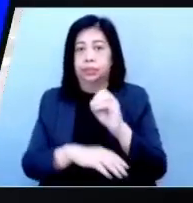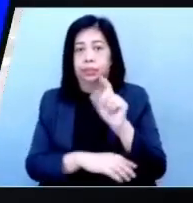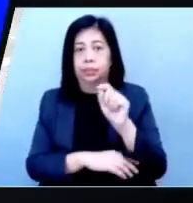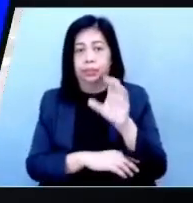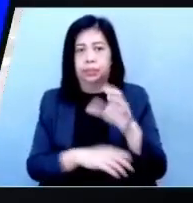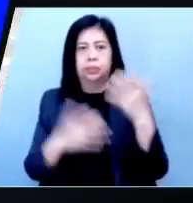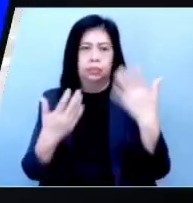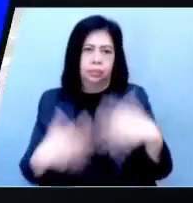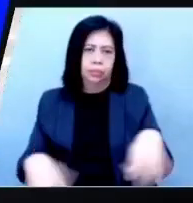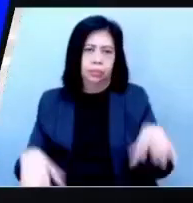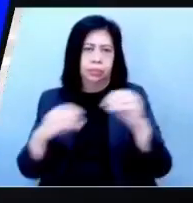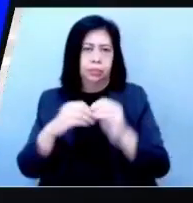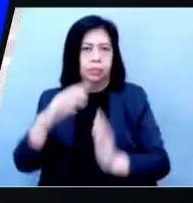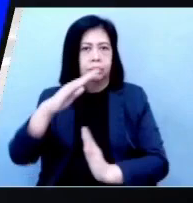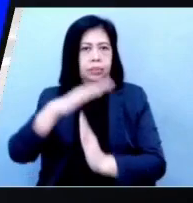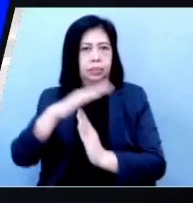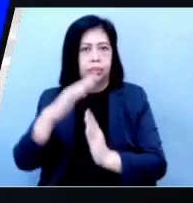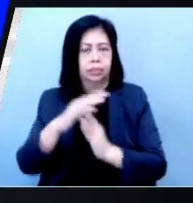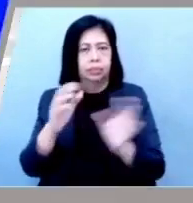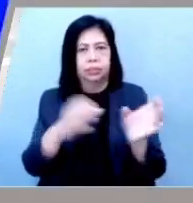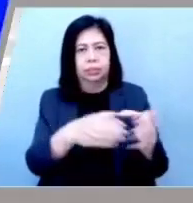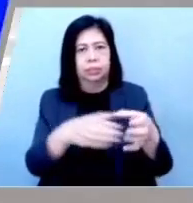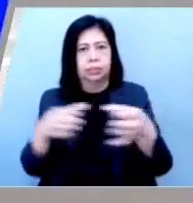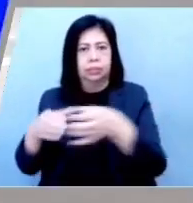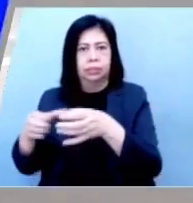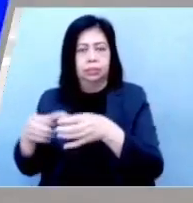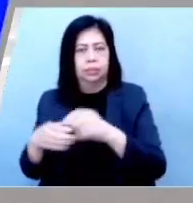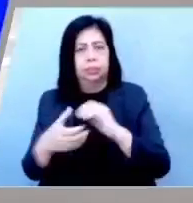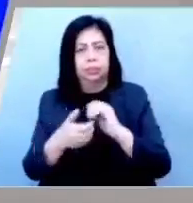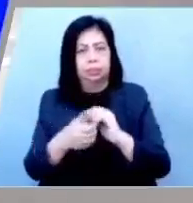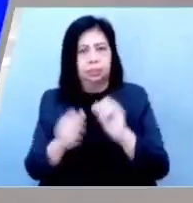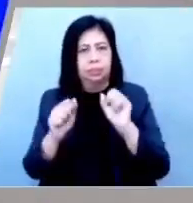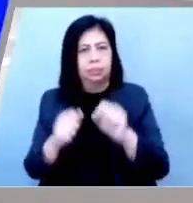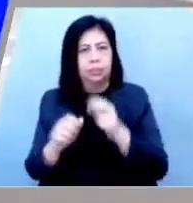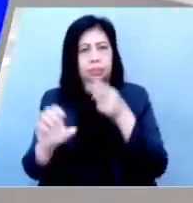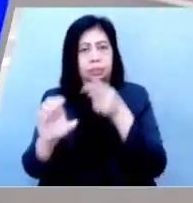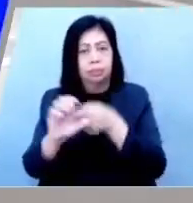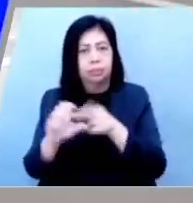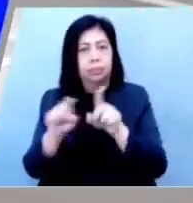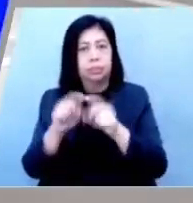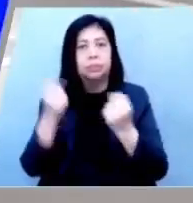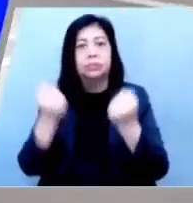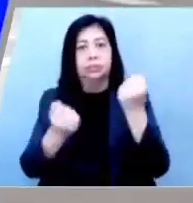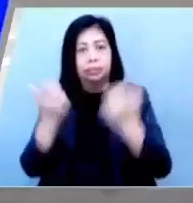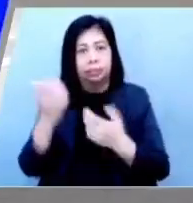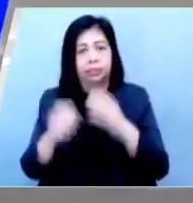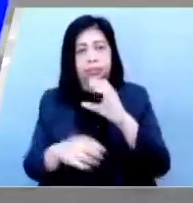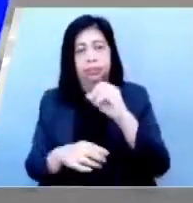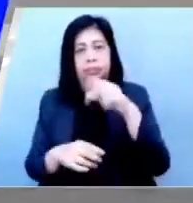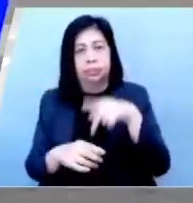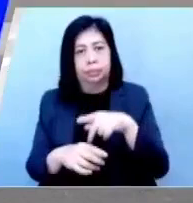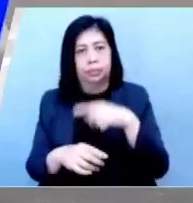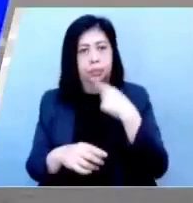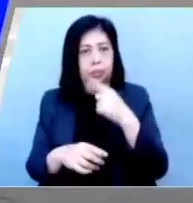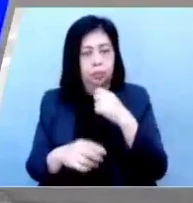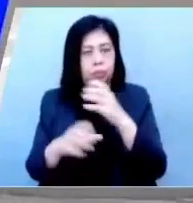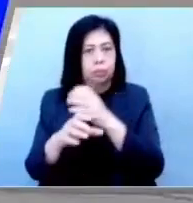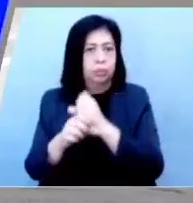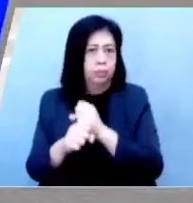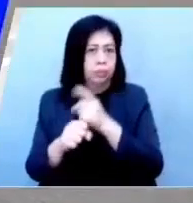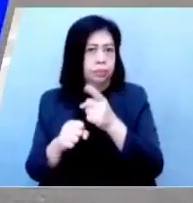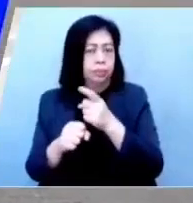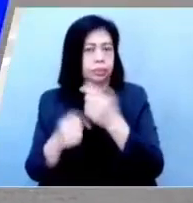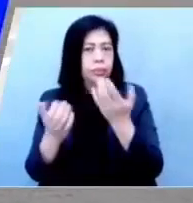ang deadline ng consolidation. Pwede naman daw na mag-apply bilang driver sa mga kooperatibang makakakuha ng mga bagong